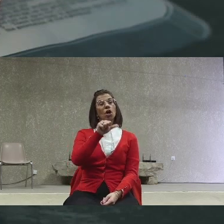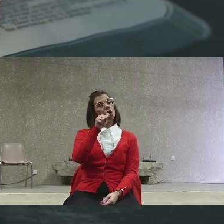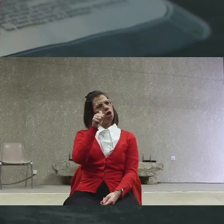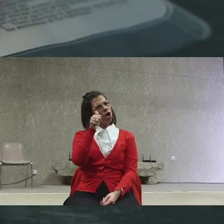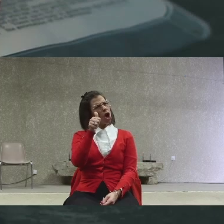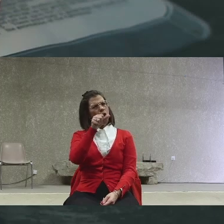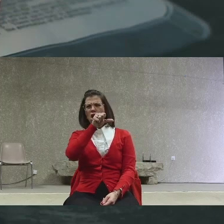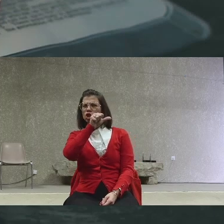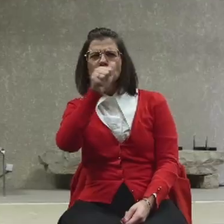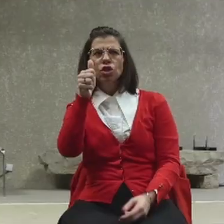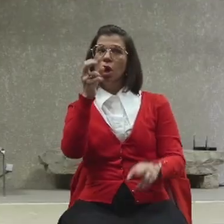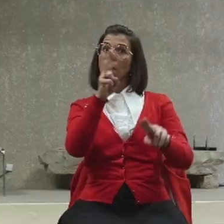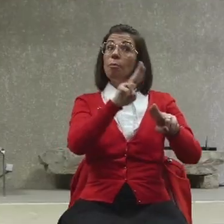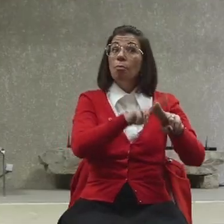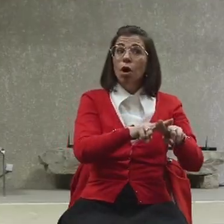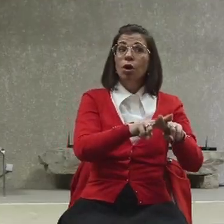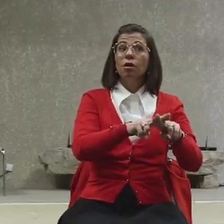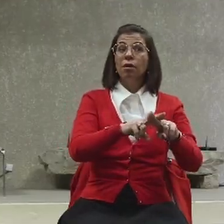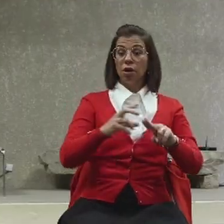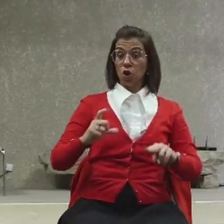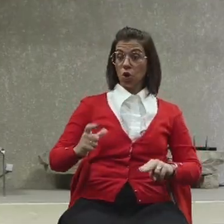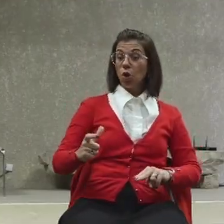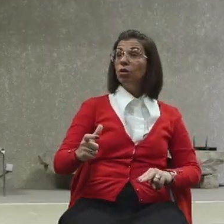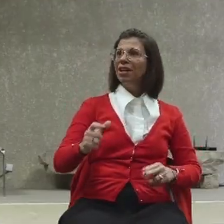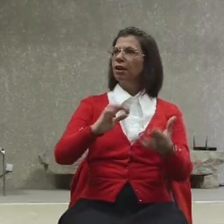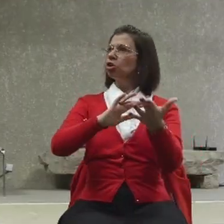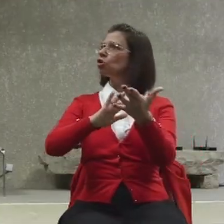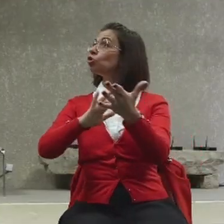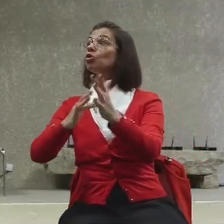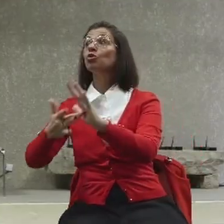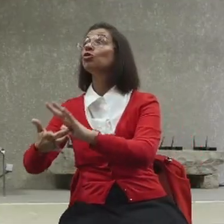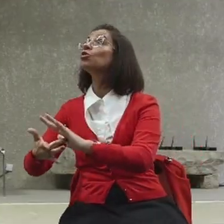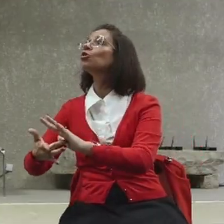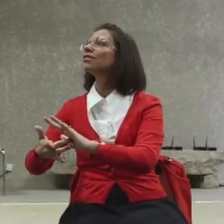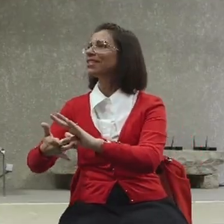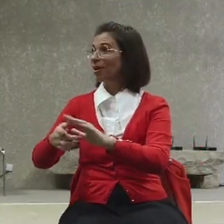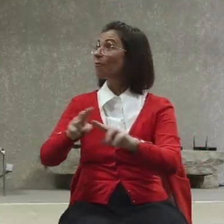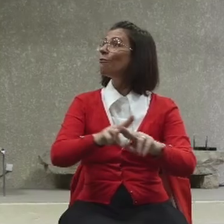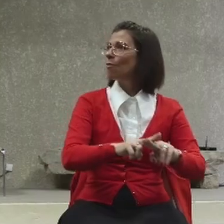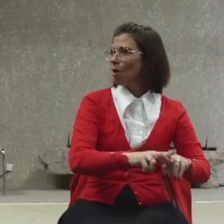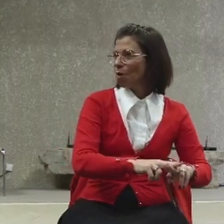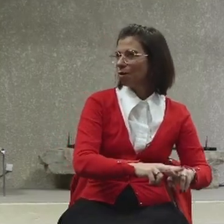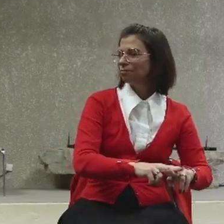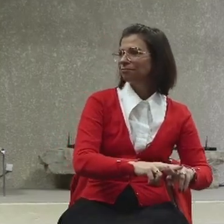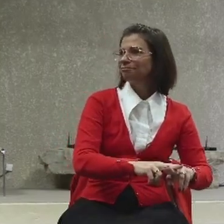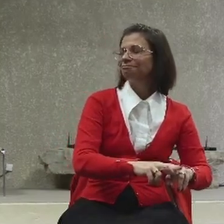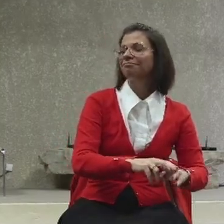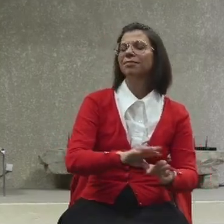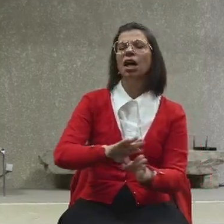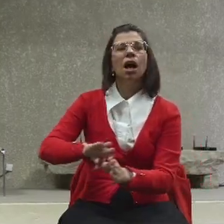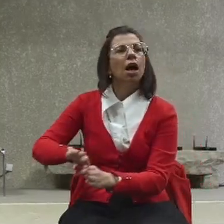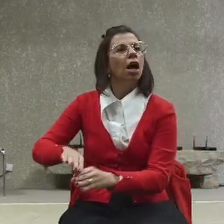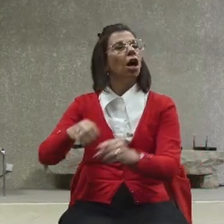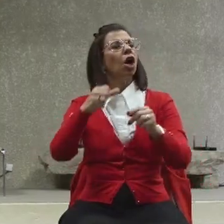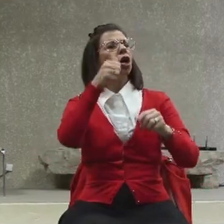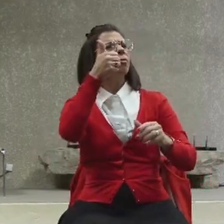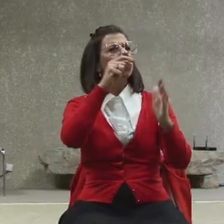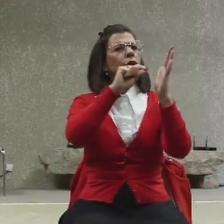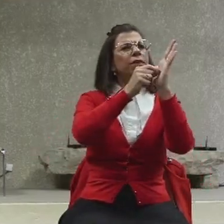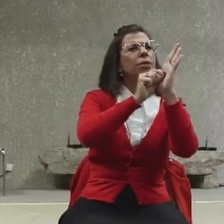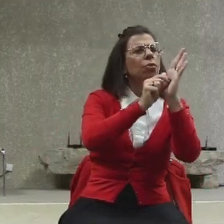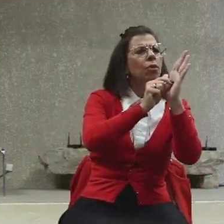Romains 6,4 nous dit « Nous avons donc été ensevelis avec lui par le baptême en sa mort, afin que comme Christ est